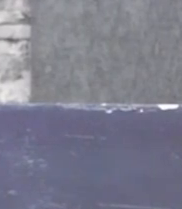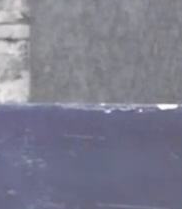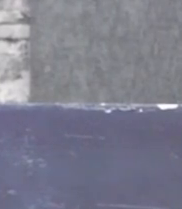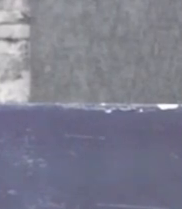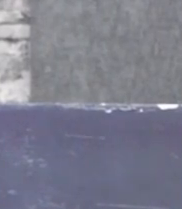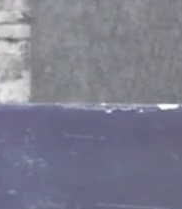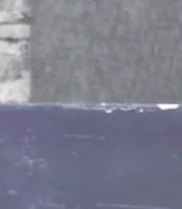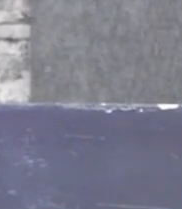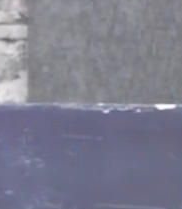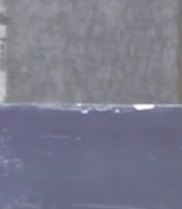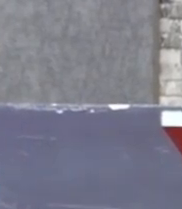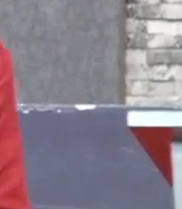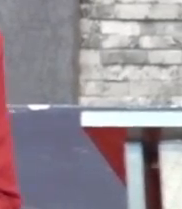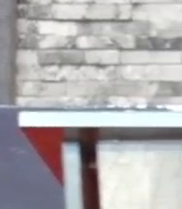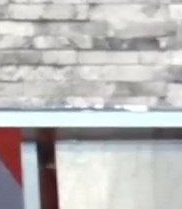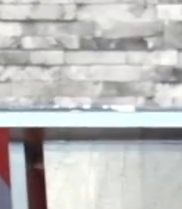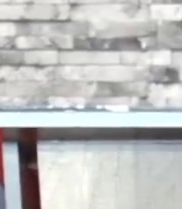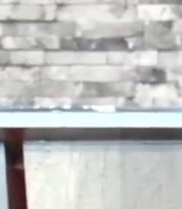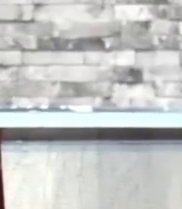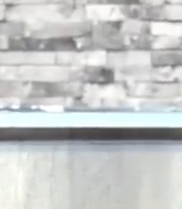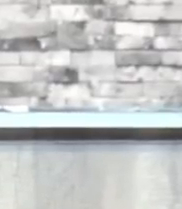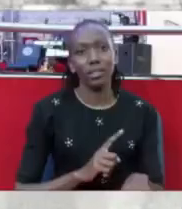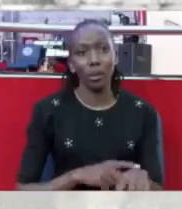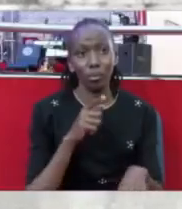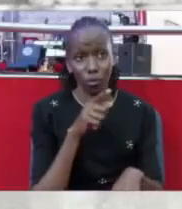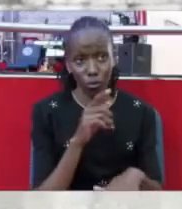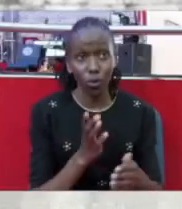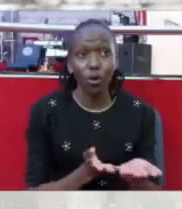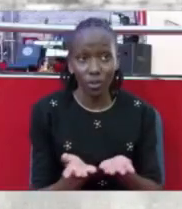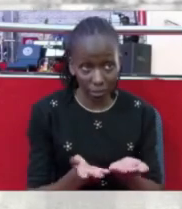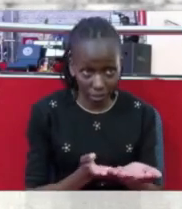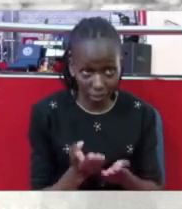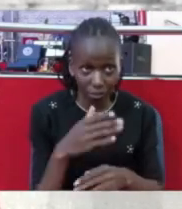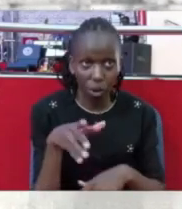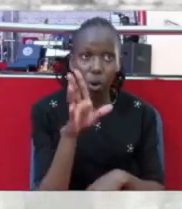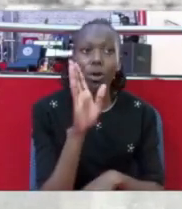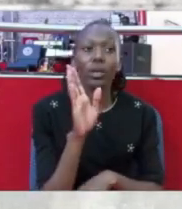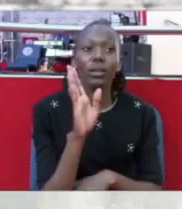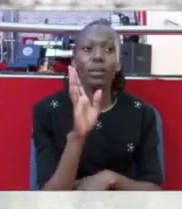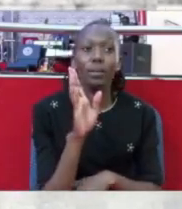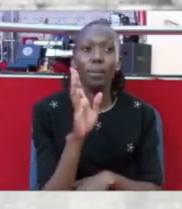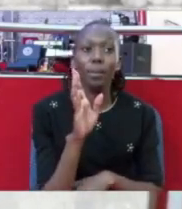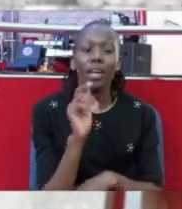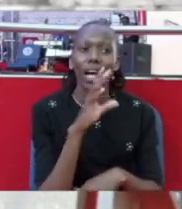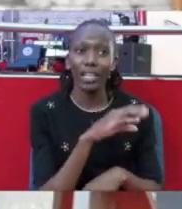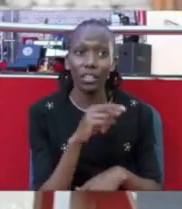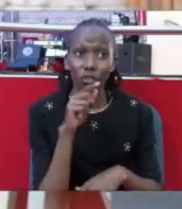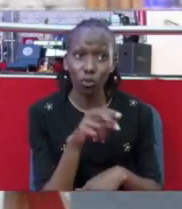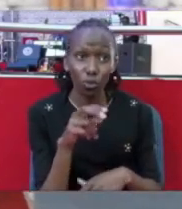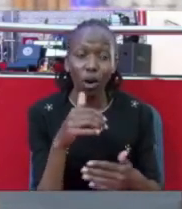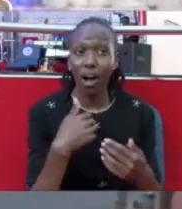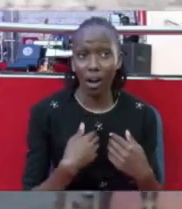kupata kunawirishwa. When you serve God and you are committed to a cause. Wakati unahudumu kwa Mungu na una sababu.